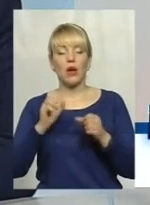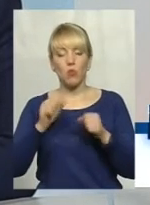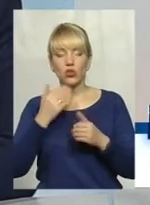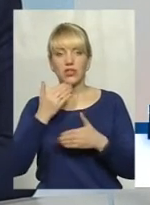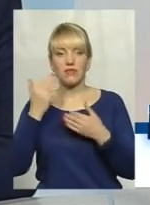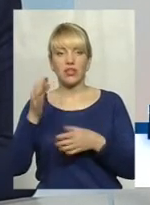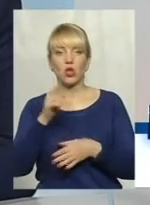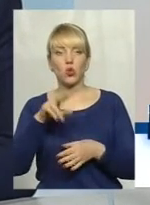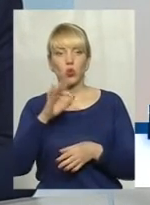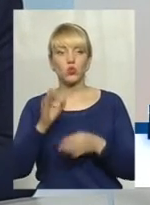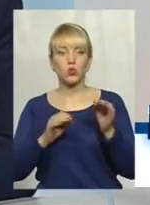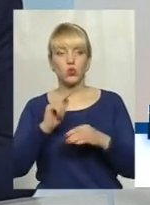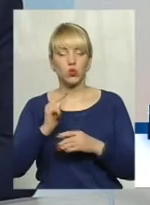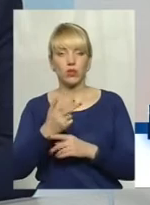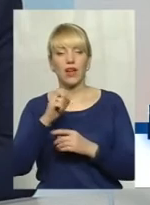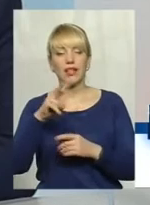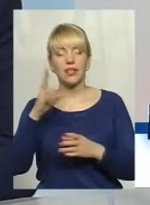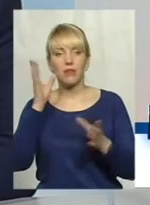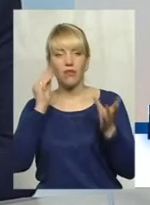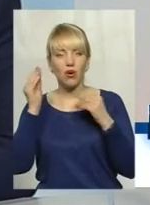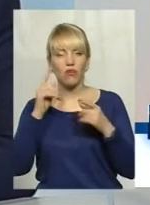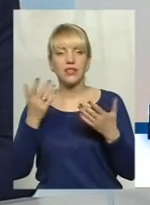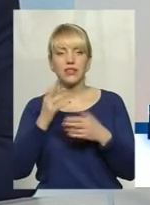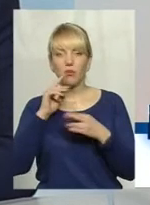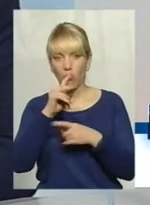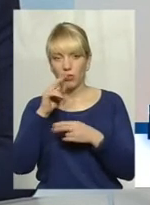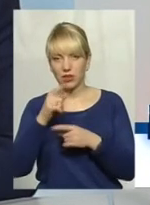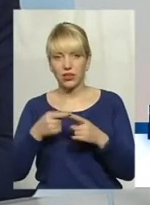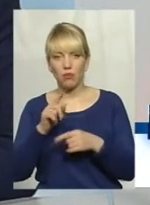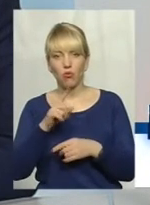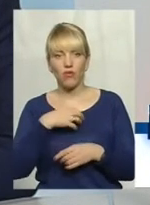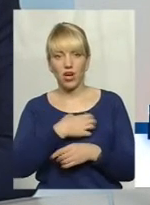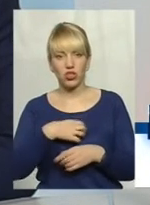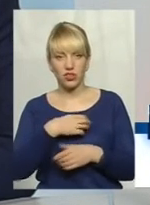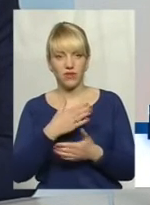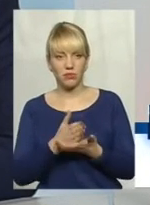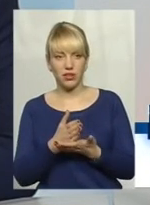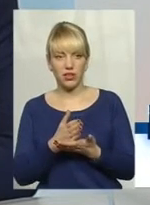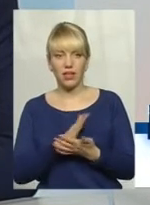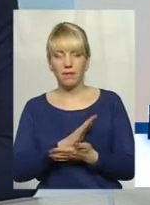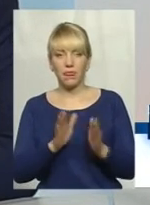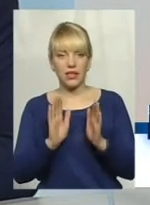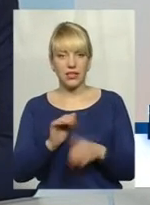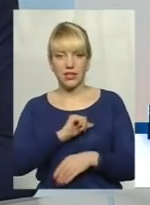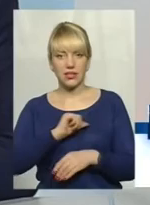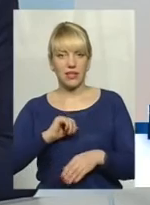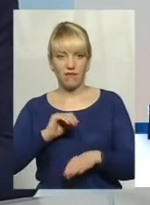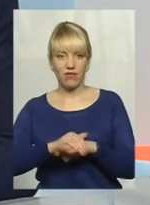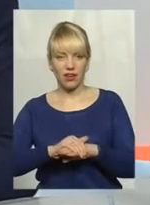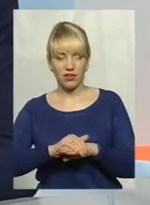але треба враховувати, які помилки. Тому що ще важливим є не тільки сам